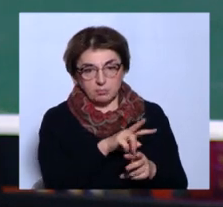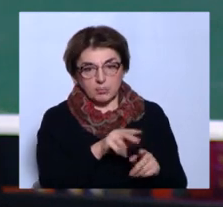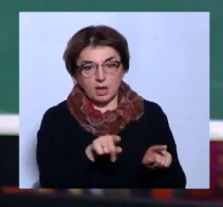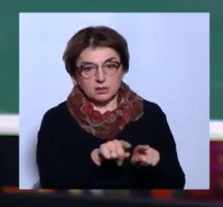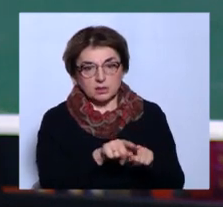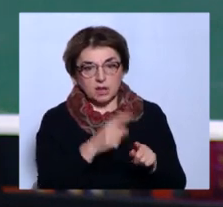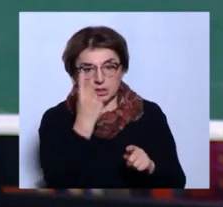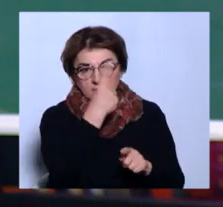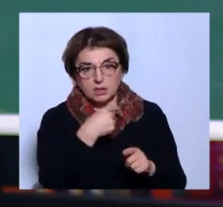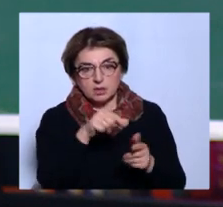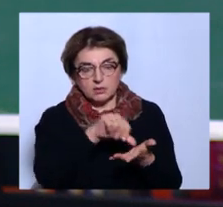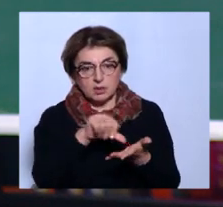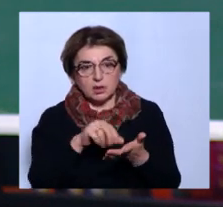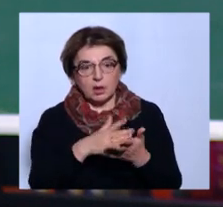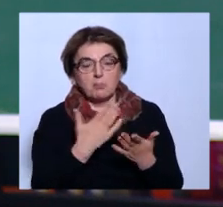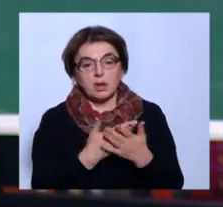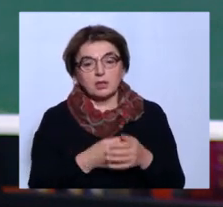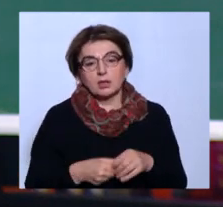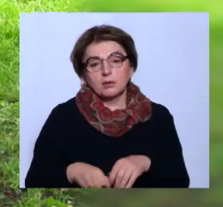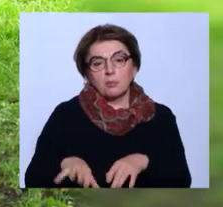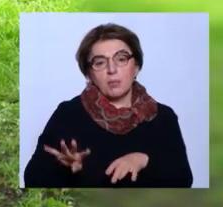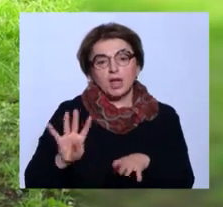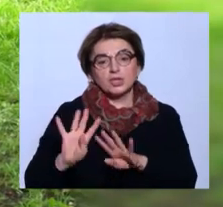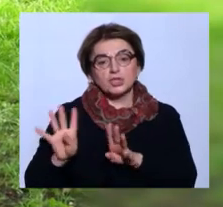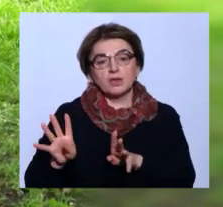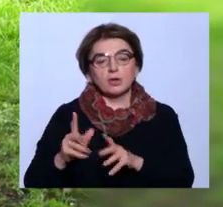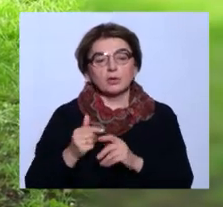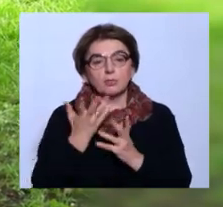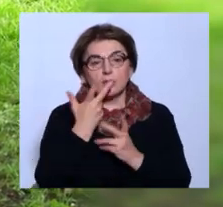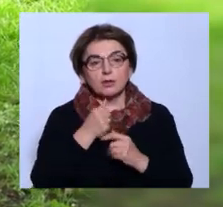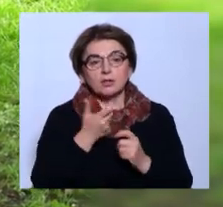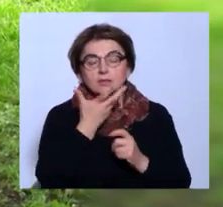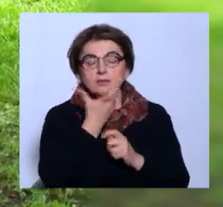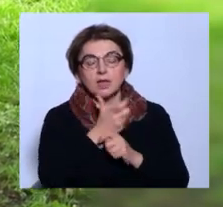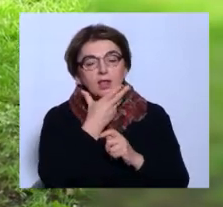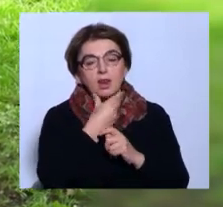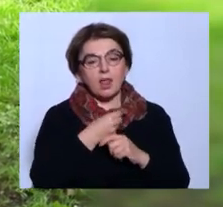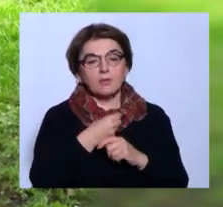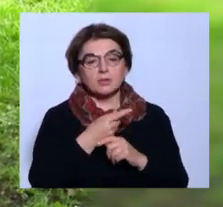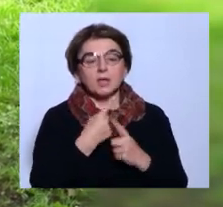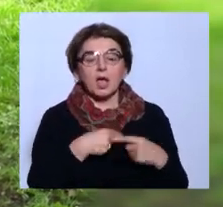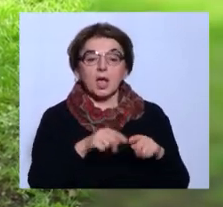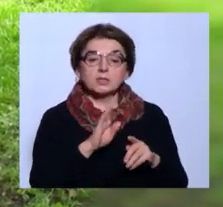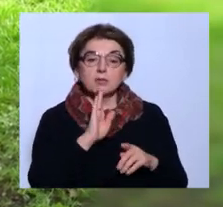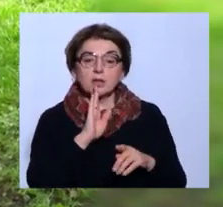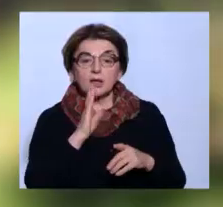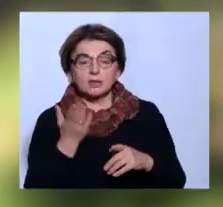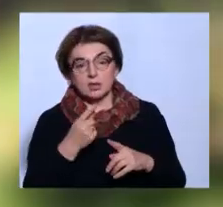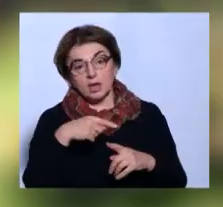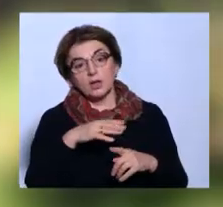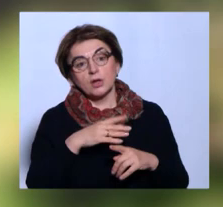იგივე სახეობაში. მაგალითად, ფარშევანგი, მამალი ფარშევანგი ესეთი გრაციოზული, ულამაზესი და მდედრი ფარშევანგი